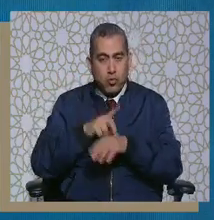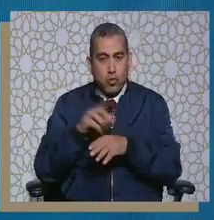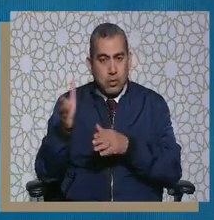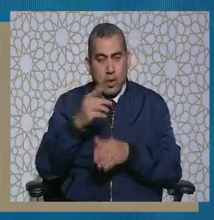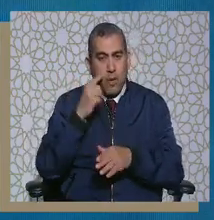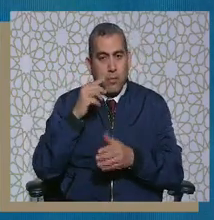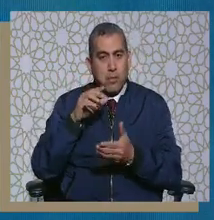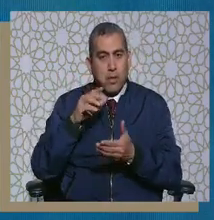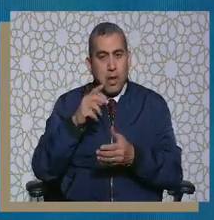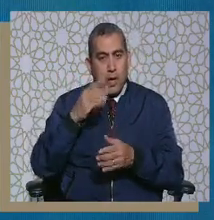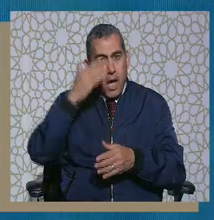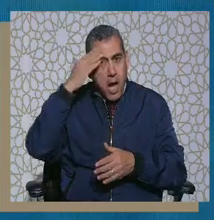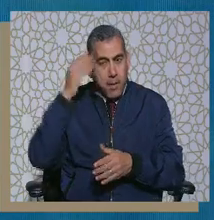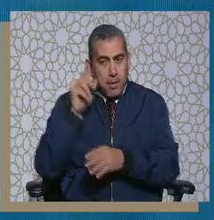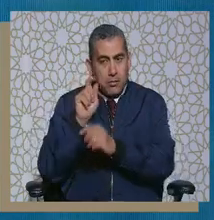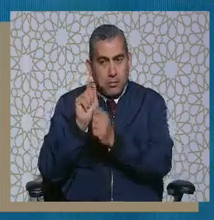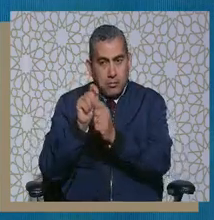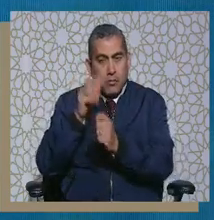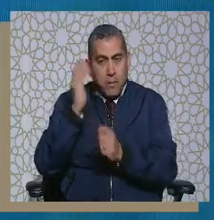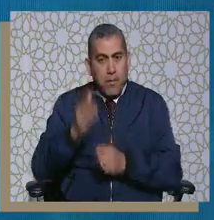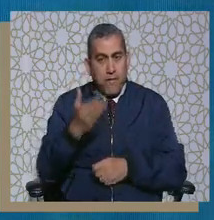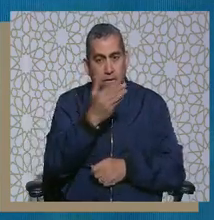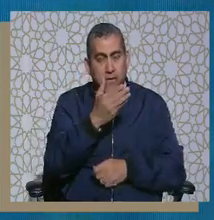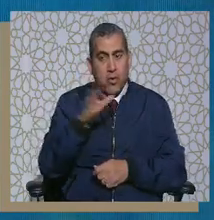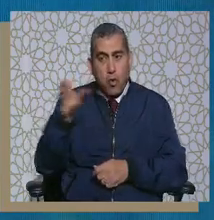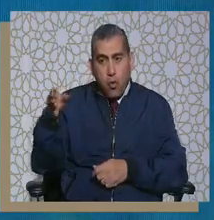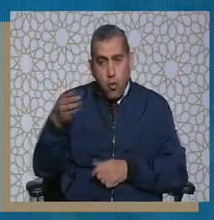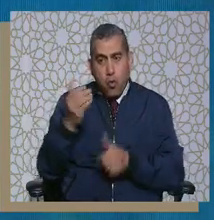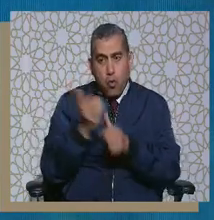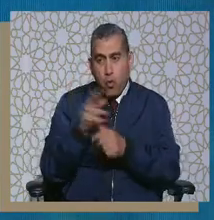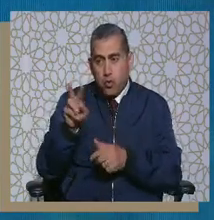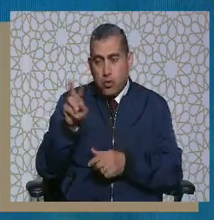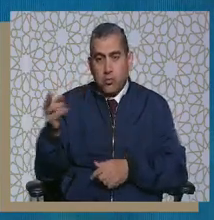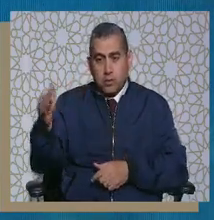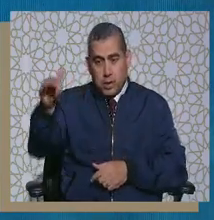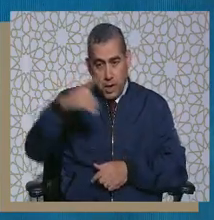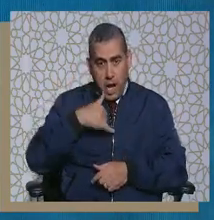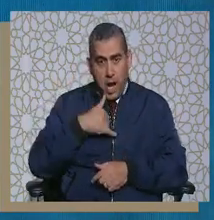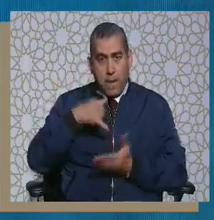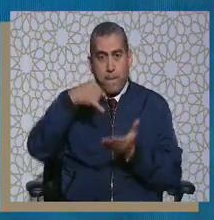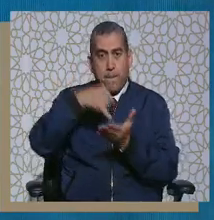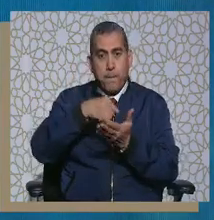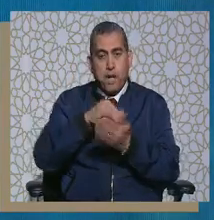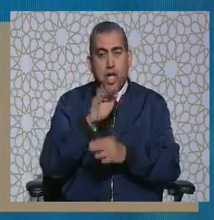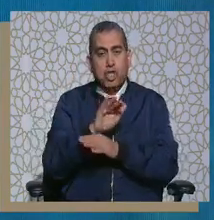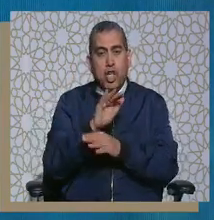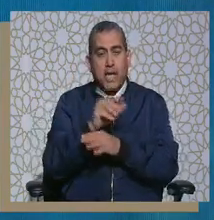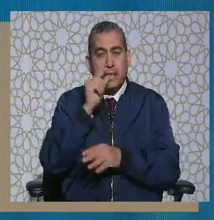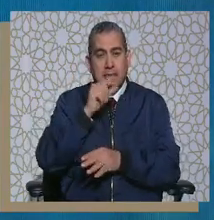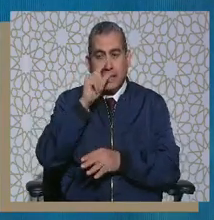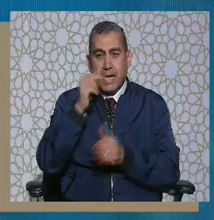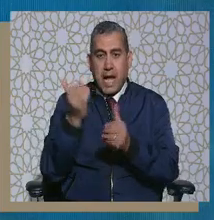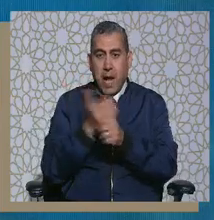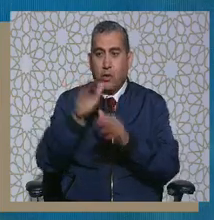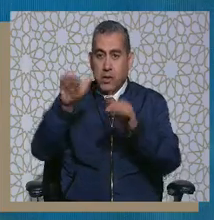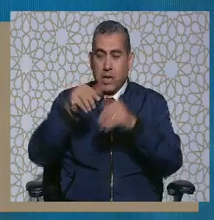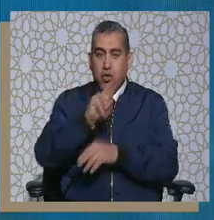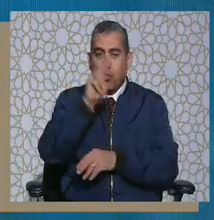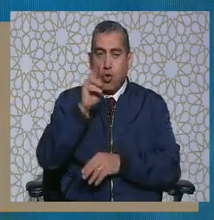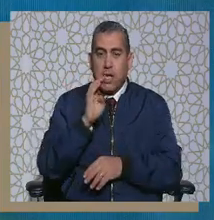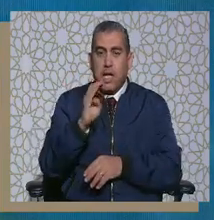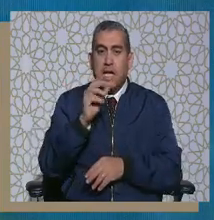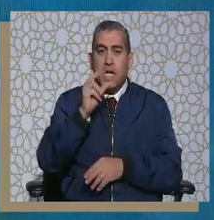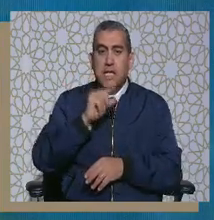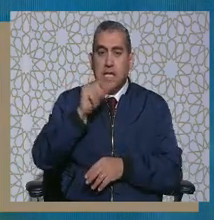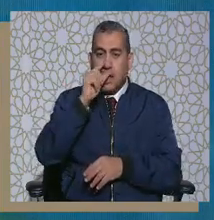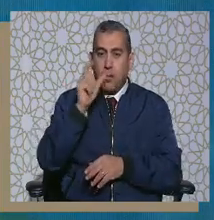خلالها فهو في الحقيقه خلي هو وزوجته يتفضلوا يجنا على مركز الاشاد الزواجي في دار الافتاء المصريه